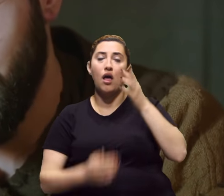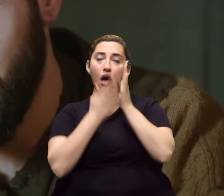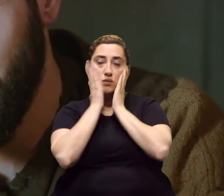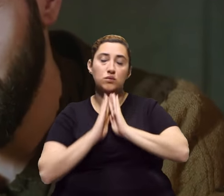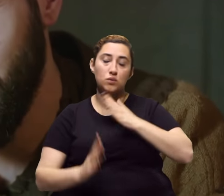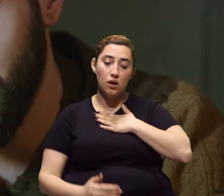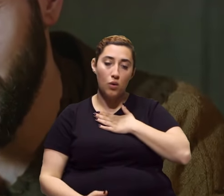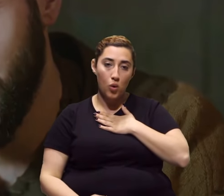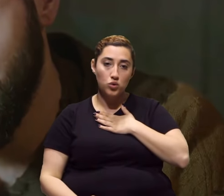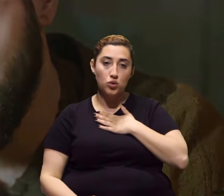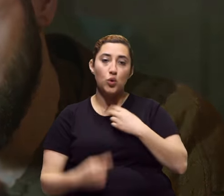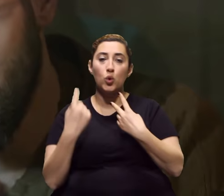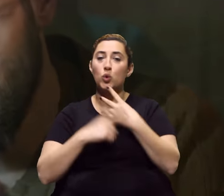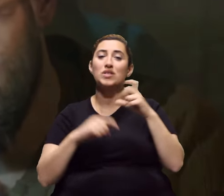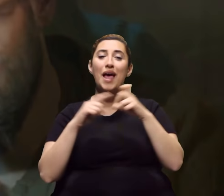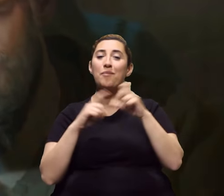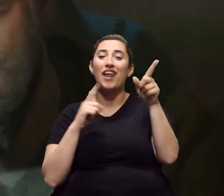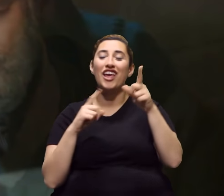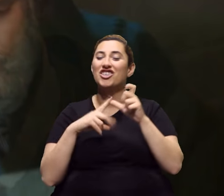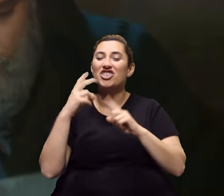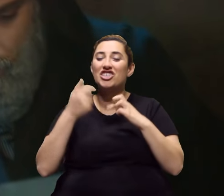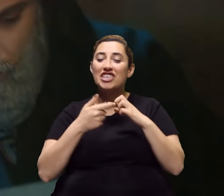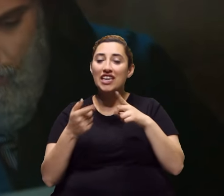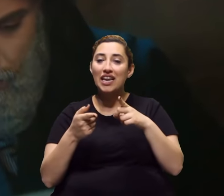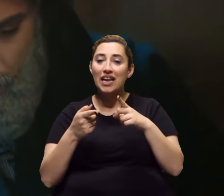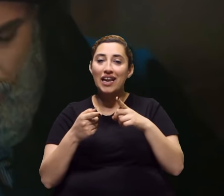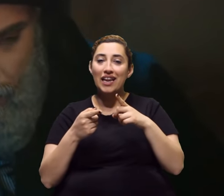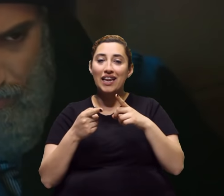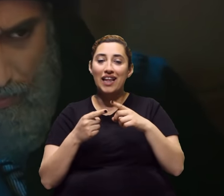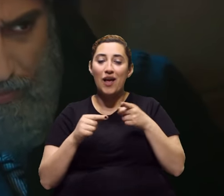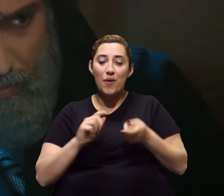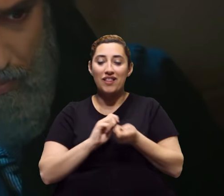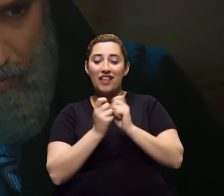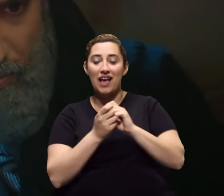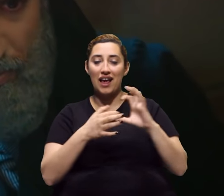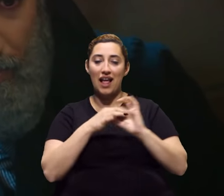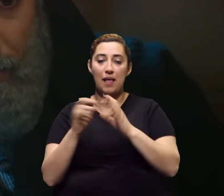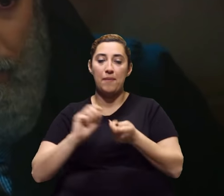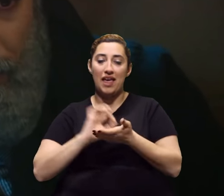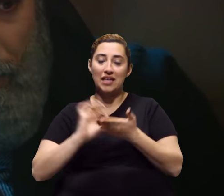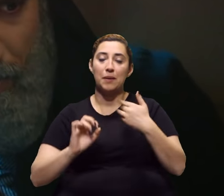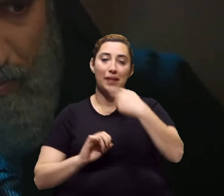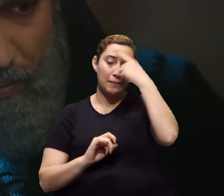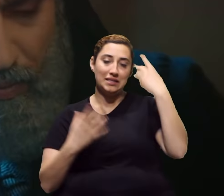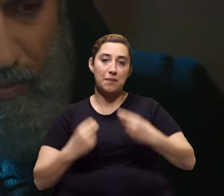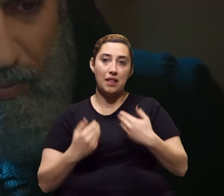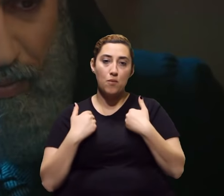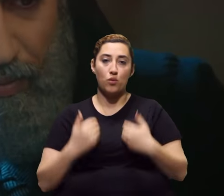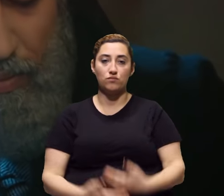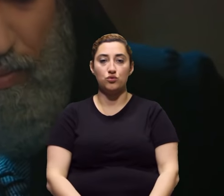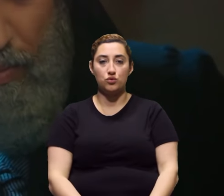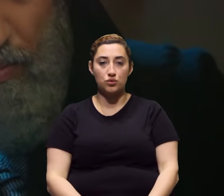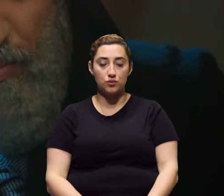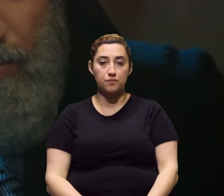hamdolsun ki Yunus Emrem'in şiirlerini Latin harflerine aktarmak bize nasip olmuştur.